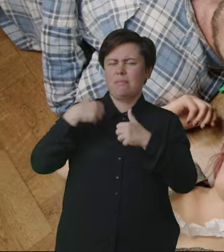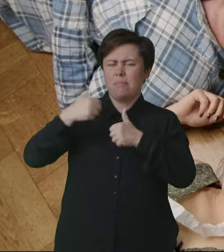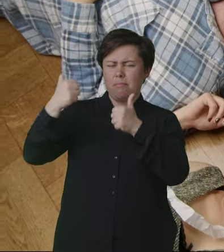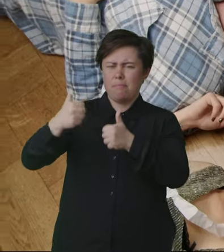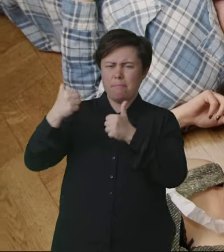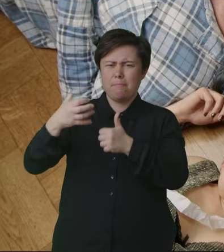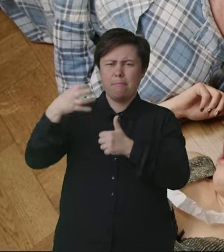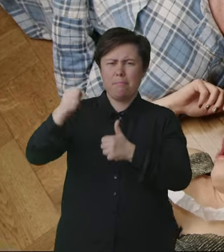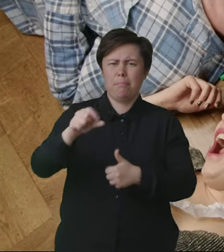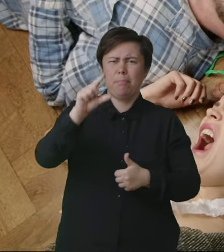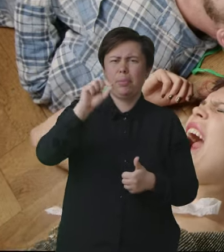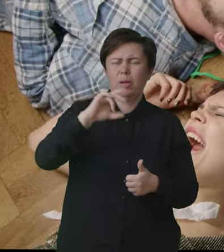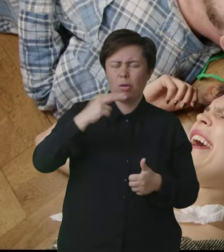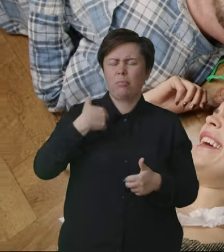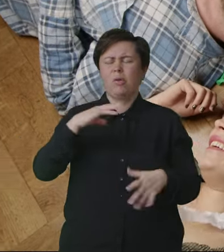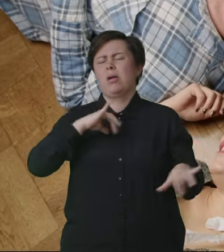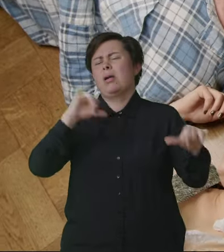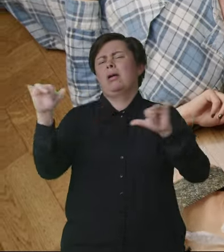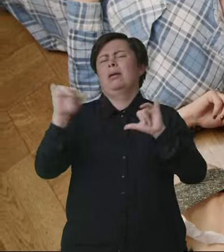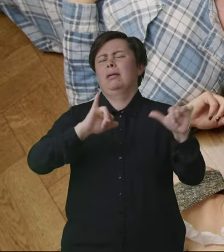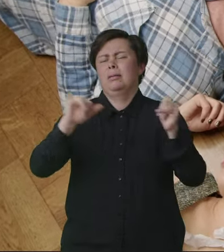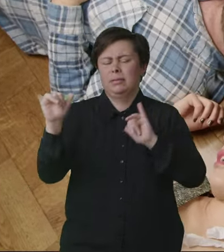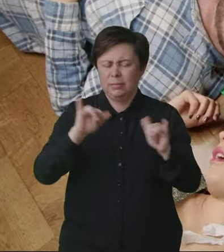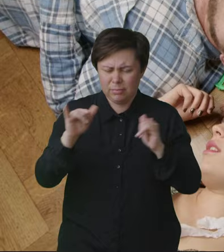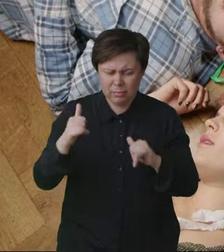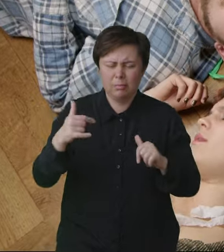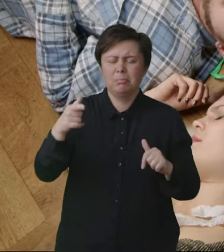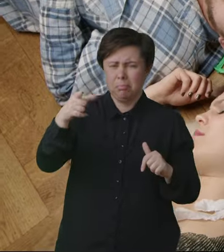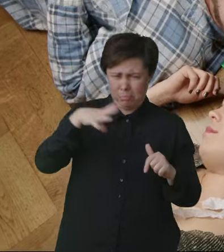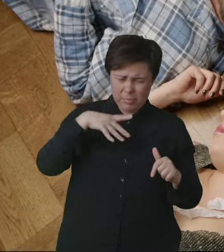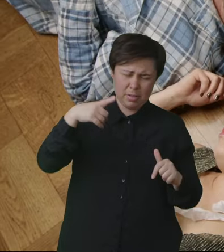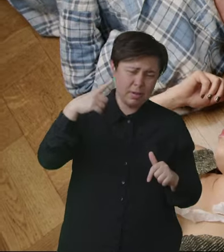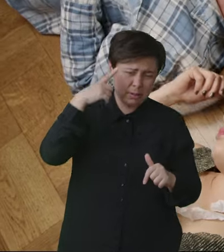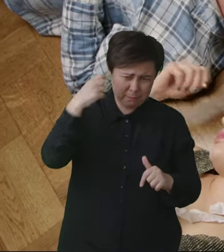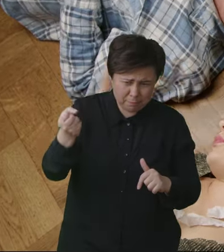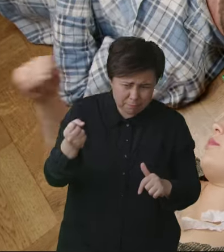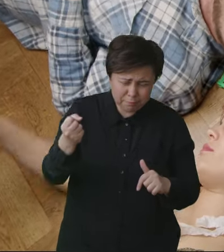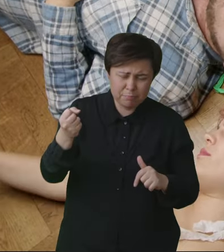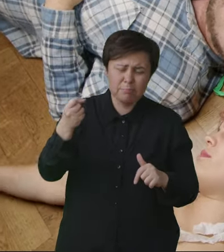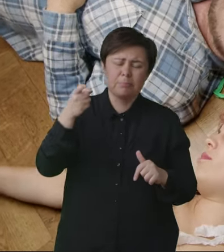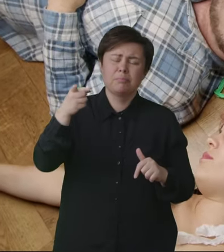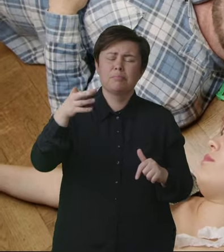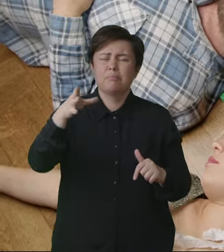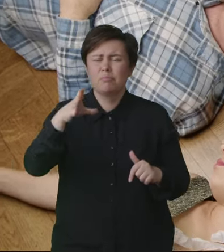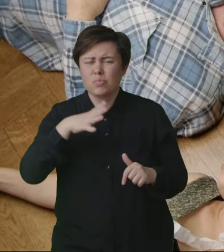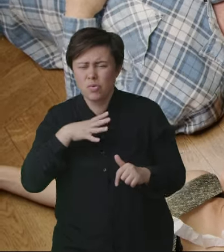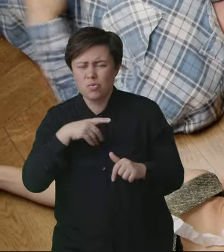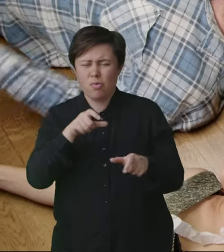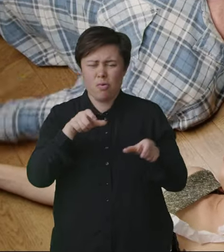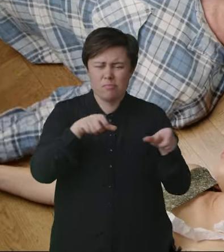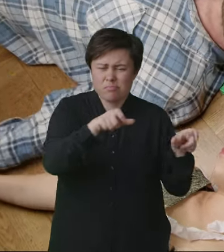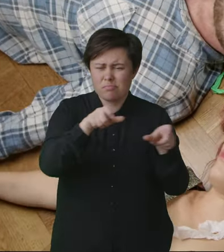Wielka impreza. A ja co pamiętam? Że wtedy Szagacki był.